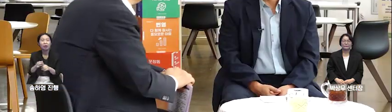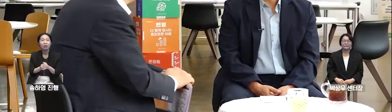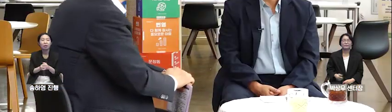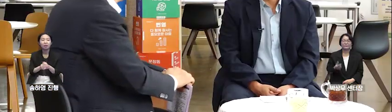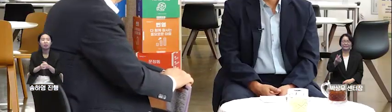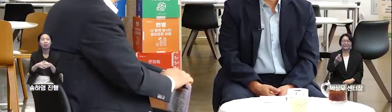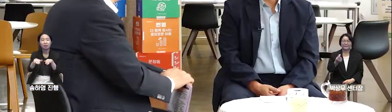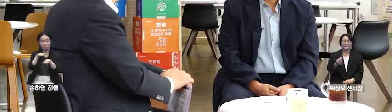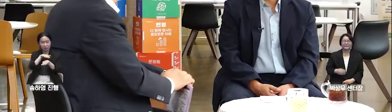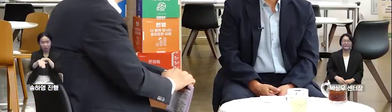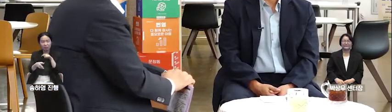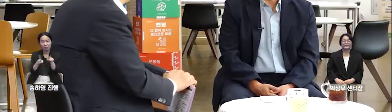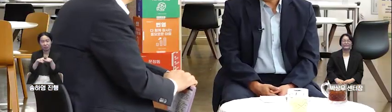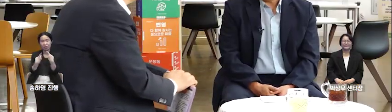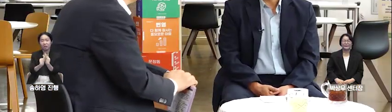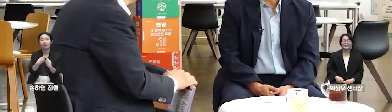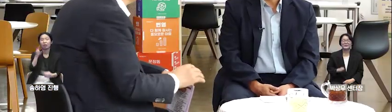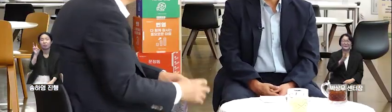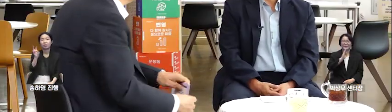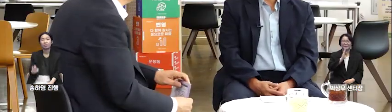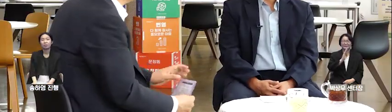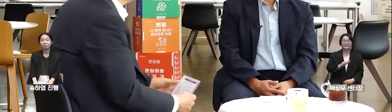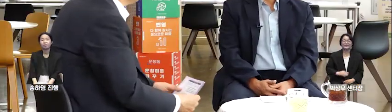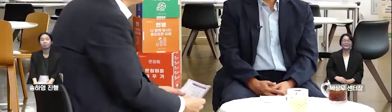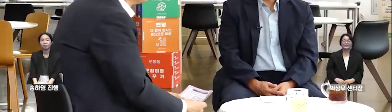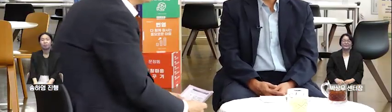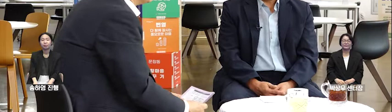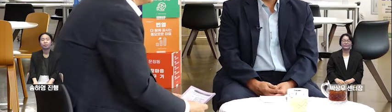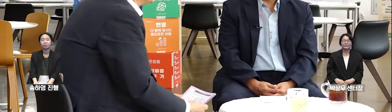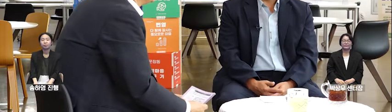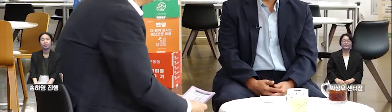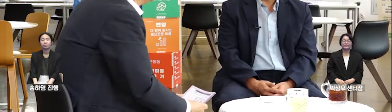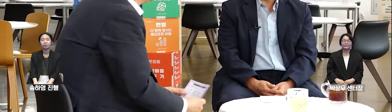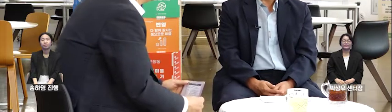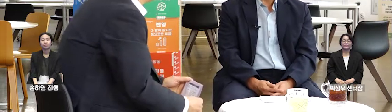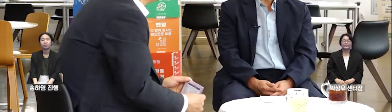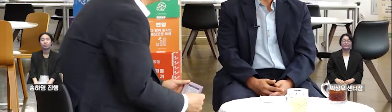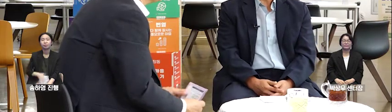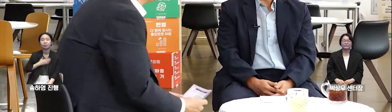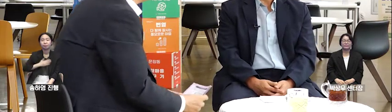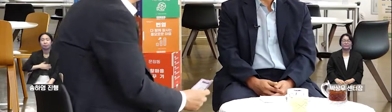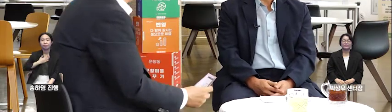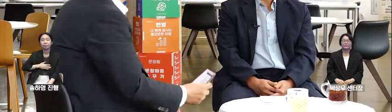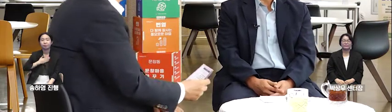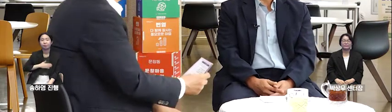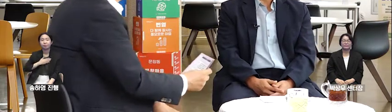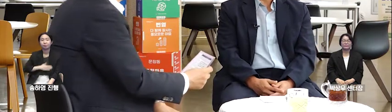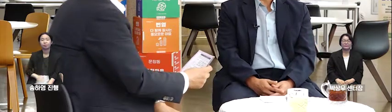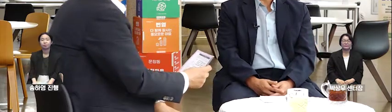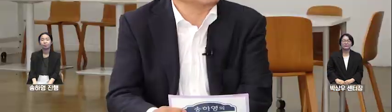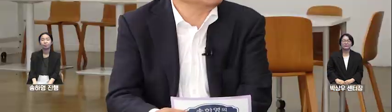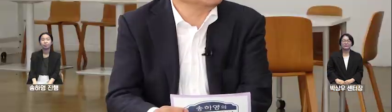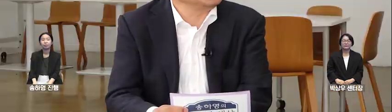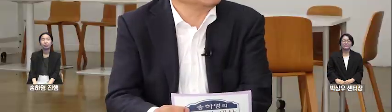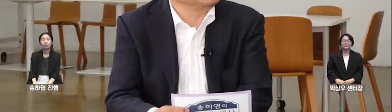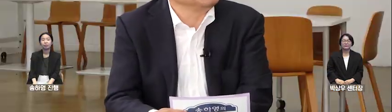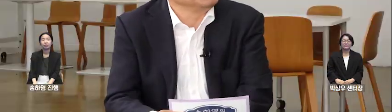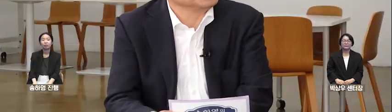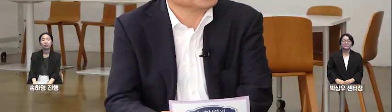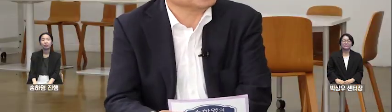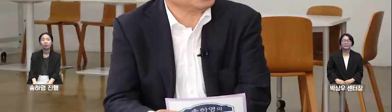되는데 그렇게 이해하면은 네 맞습니다. 편하게 쉽게 그렇군요. 그러면